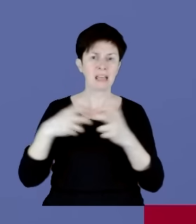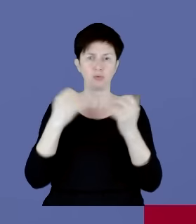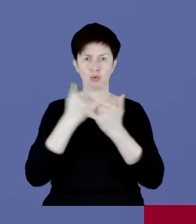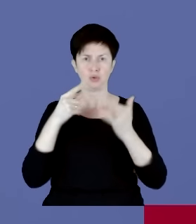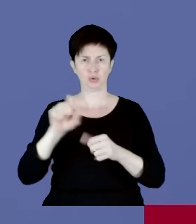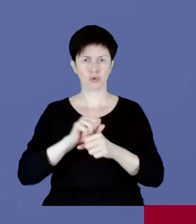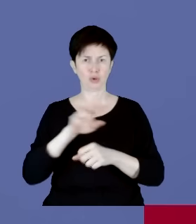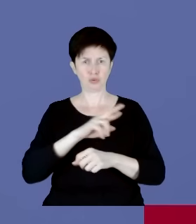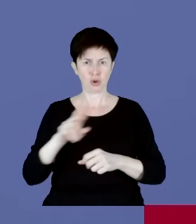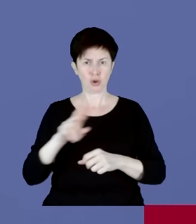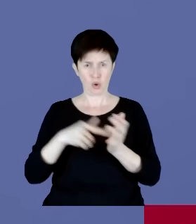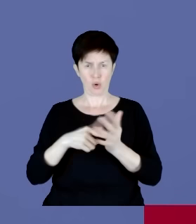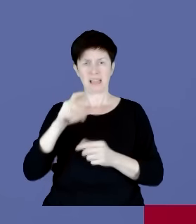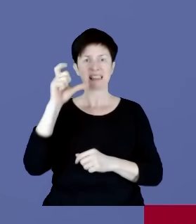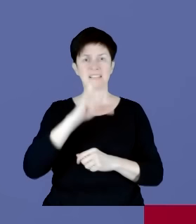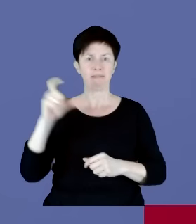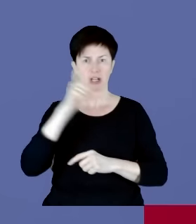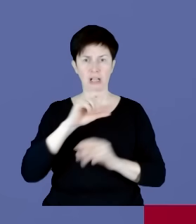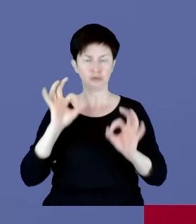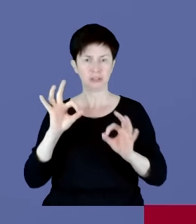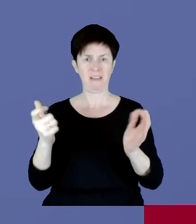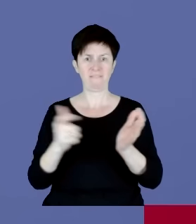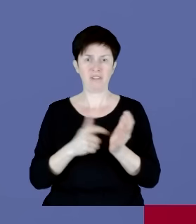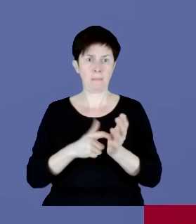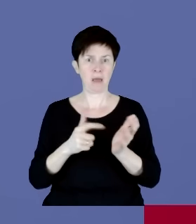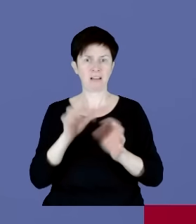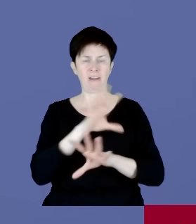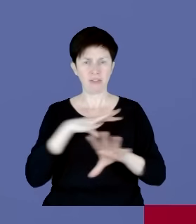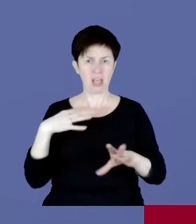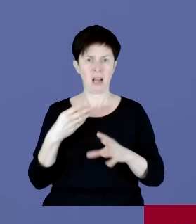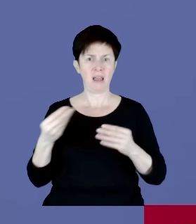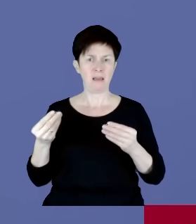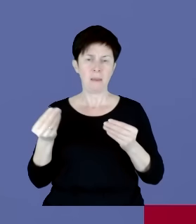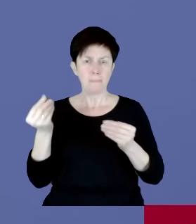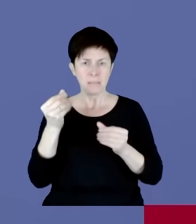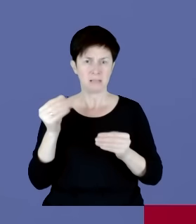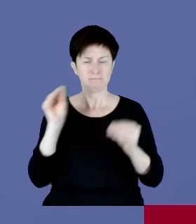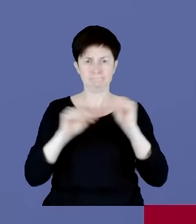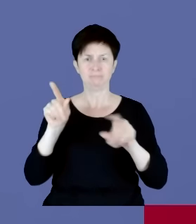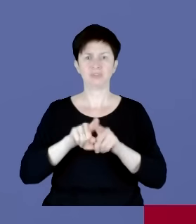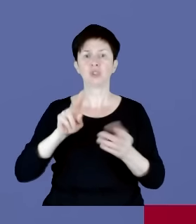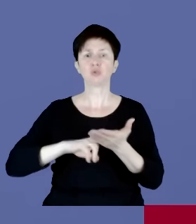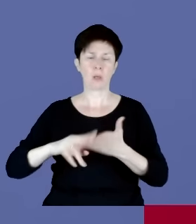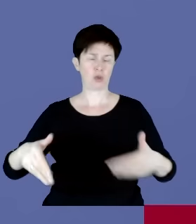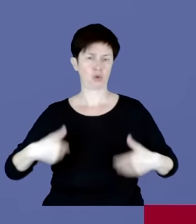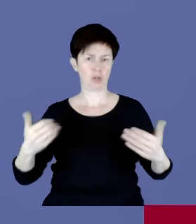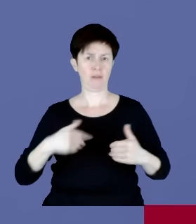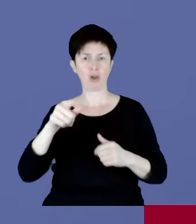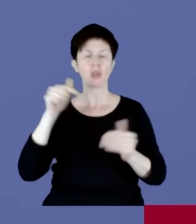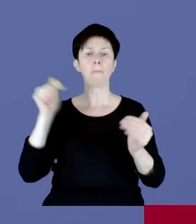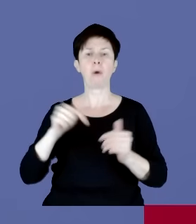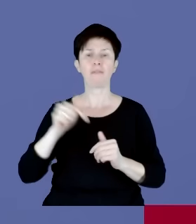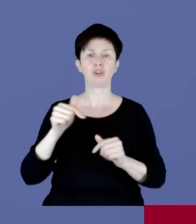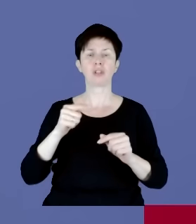Ta cyfryzacja dzisiaj wymaga naprawdę wielu nakładów finansowych. I ta składka zdrowotna, o której mówię, ona powinna dotykać głównie małych